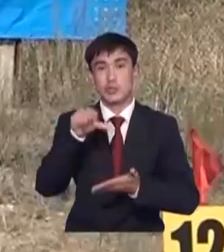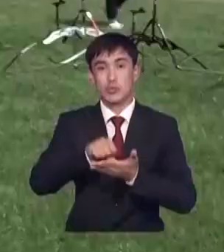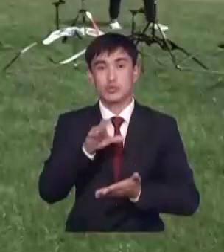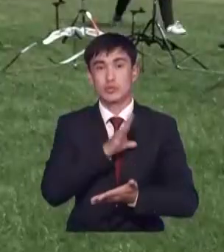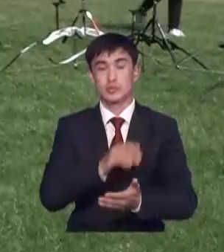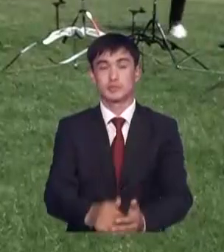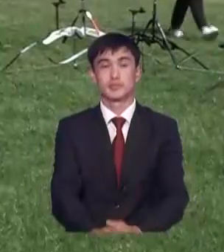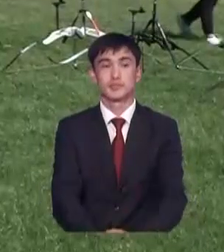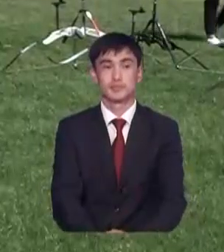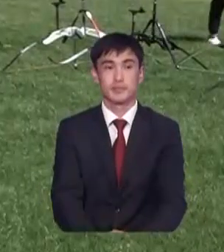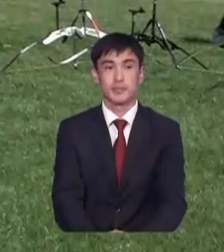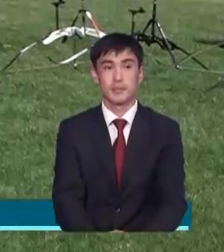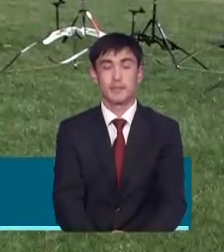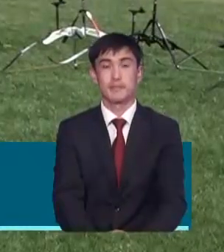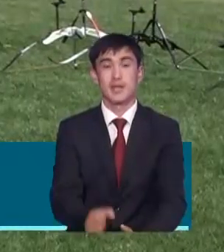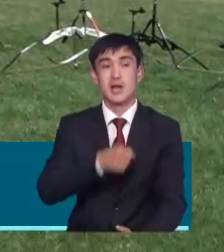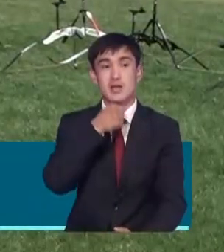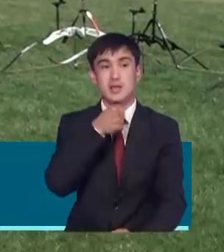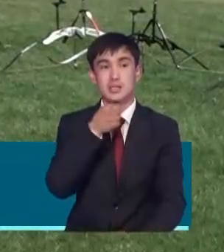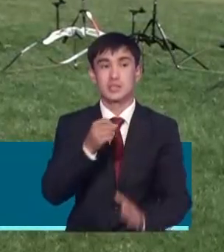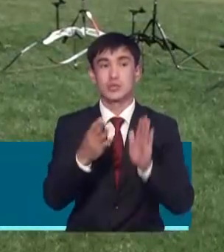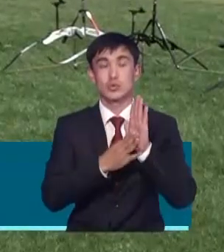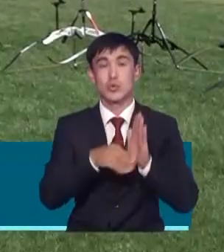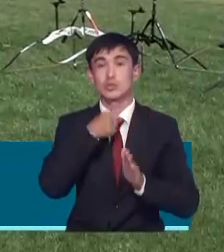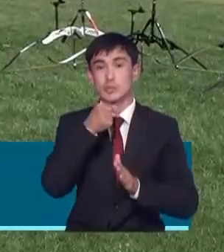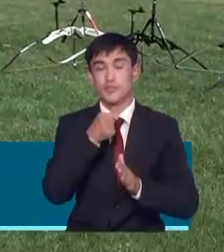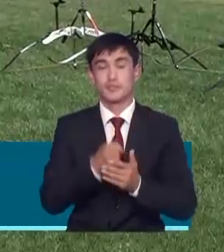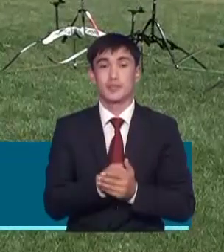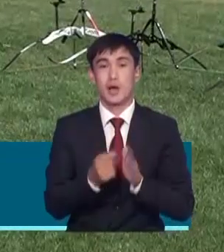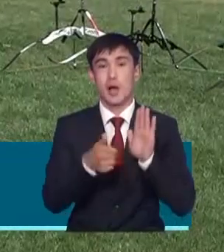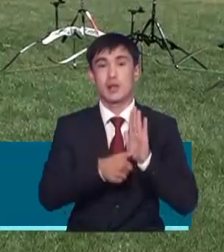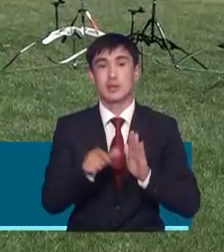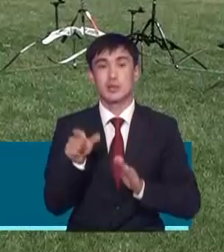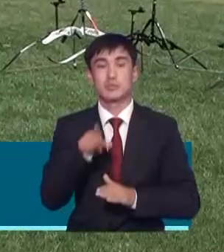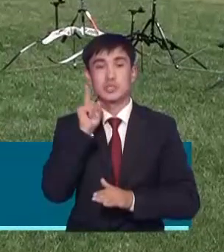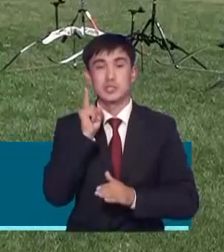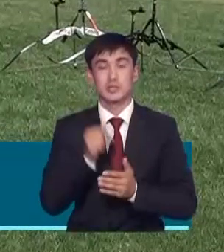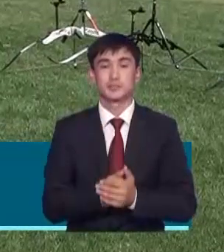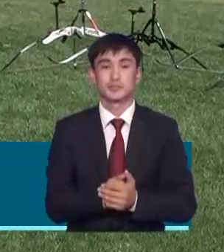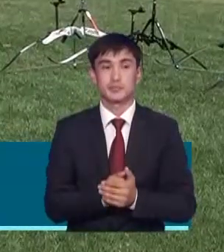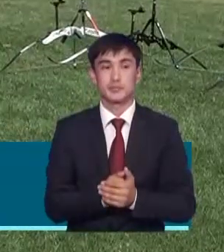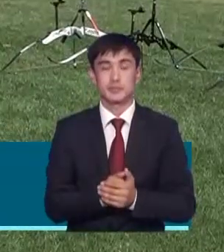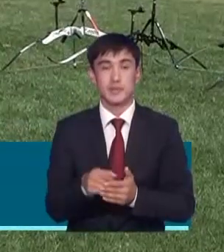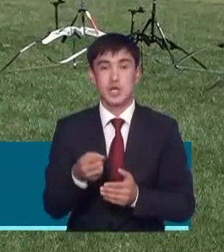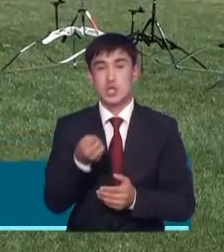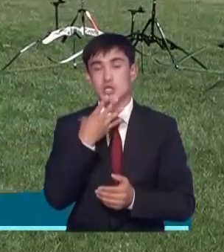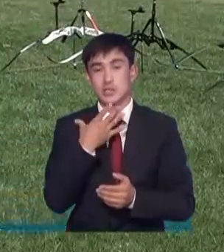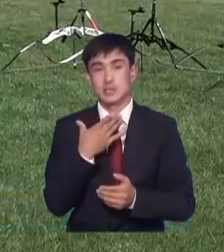отыр. Ерезектер 9 адам ерезек, 6 адам жастар. Сол енді жақсы